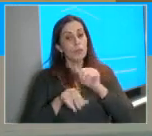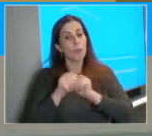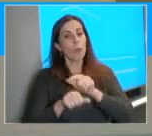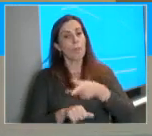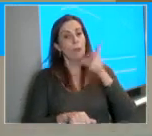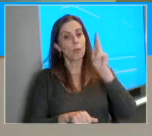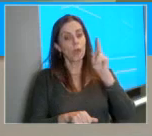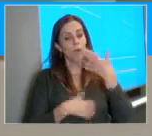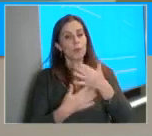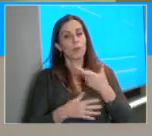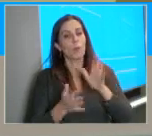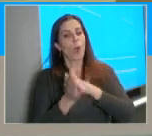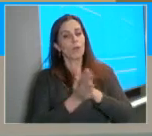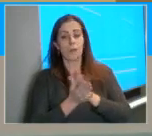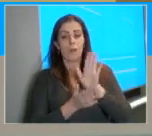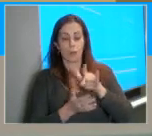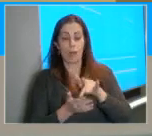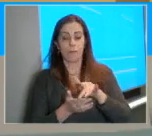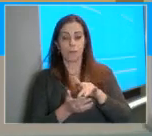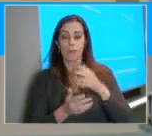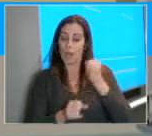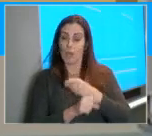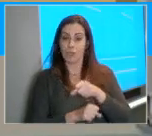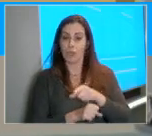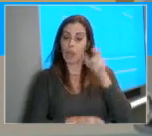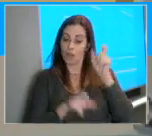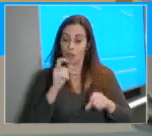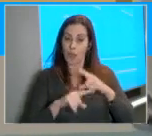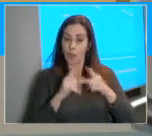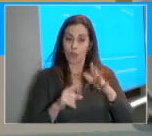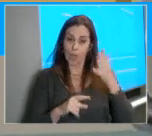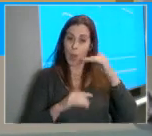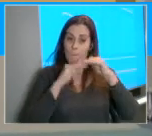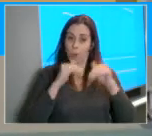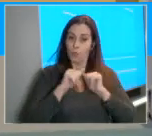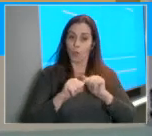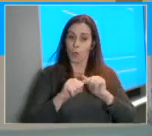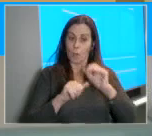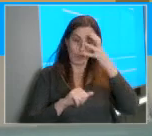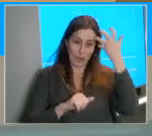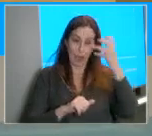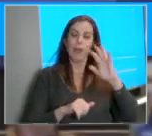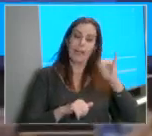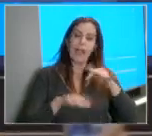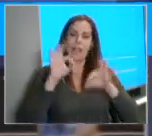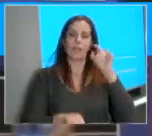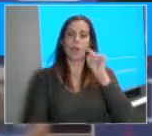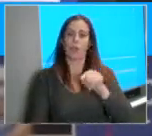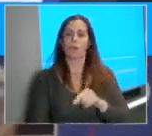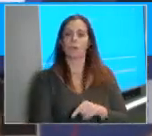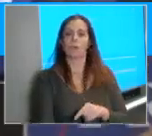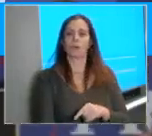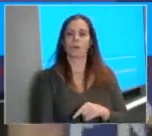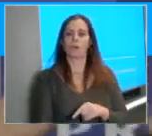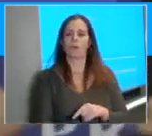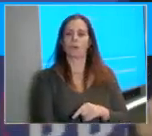עשוי דווקא בתופעת נגד לגרום לגורמים אחרים שאולי היו פחות, אולי פחות תמכו בו לפניכם ולא סברו